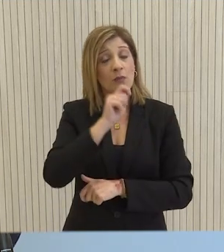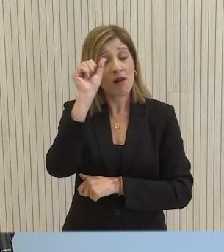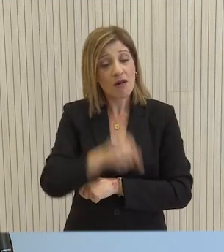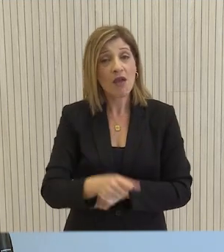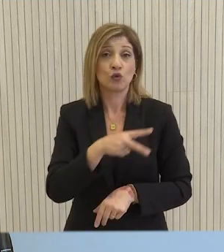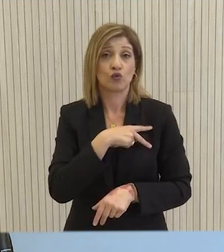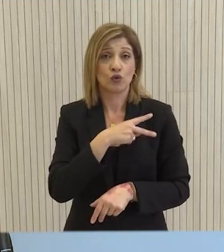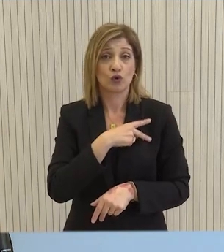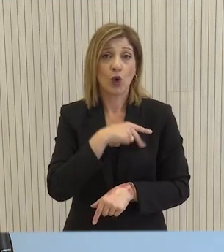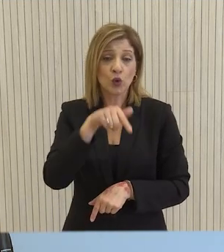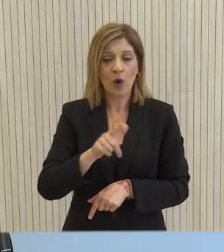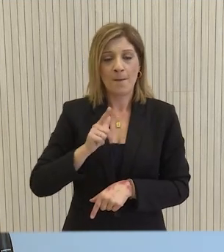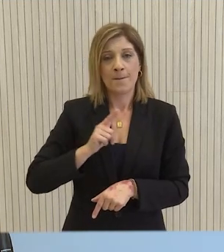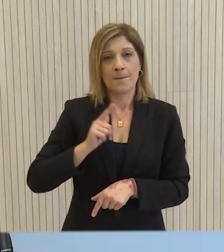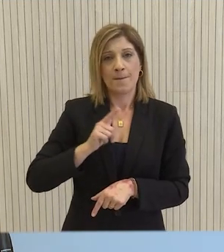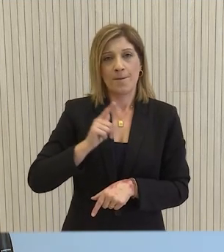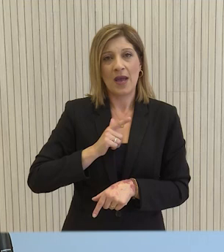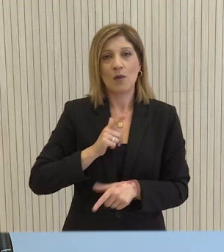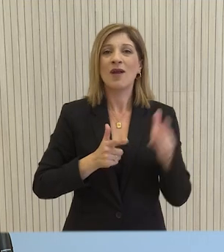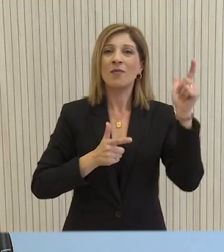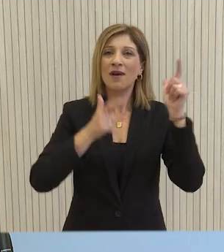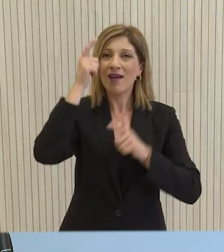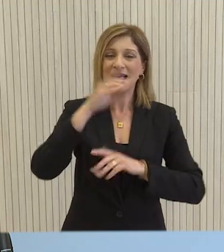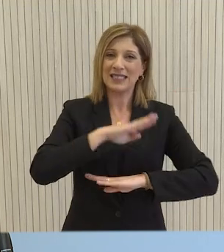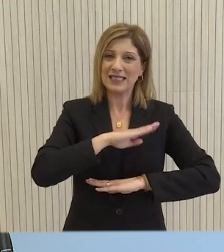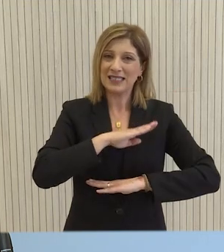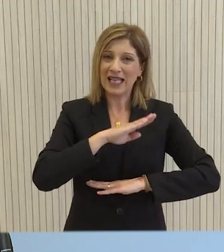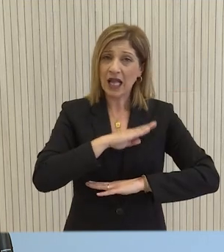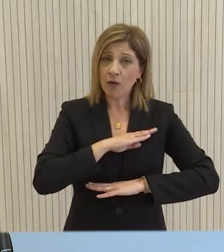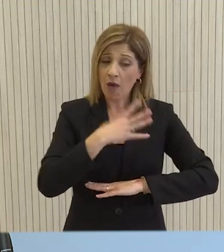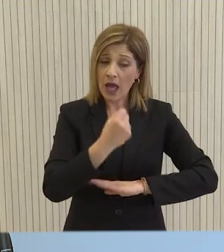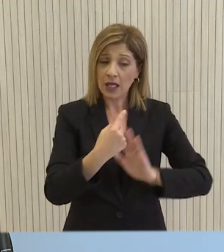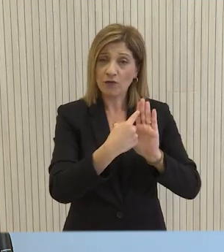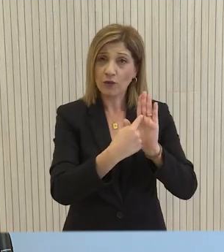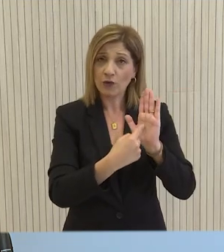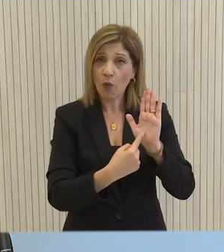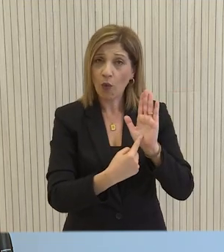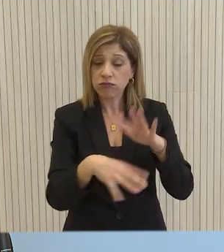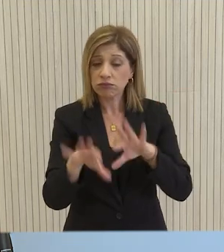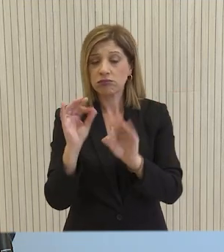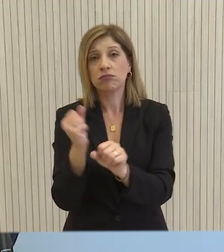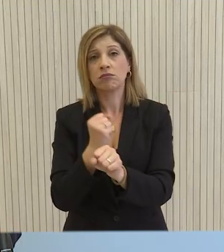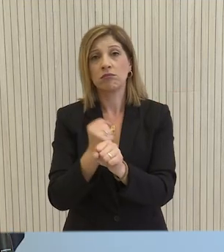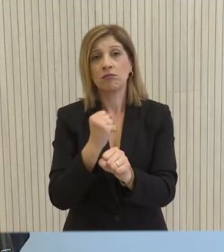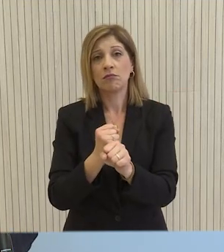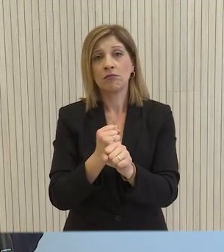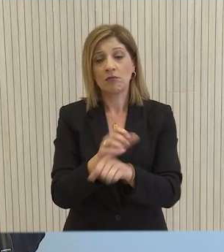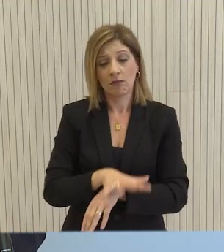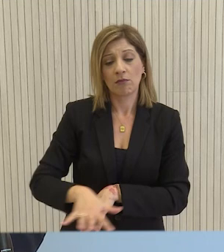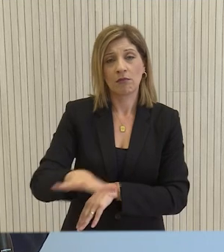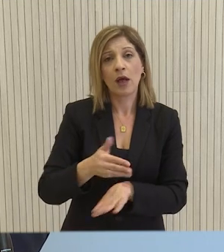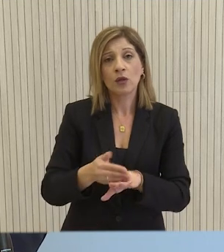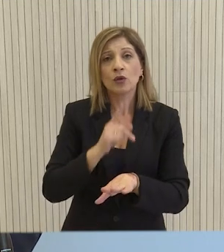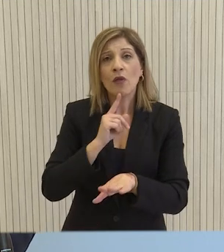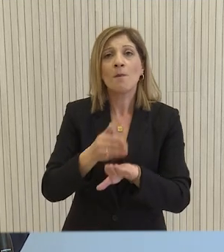τον Άγιο Δημήτριο, αναμένουμε από την ειρηνευτική δύναμη, σύμφωνα με τους όρους εντολής της, να αποκαταστήσει το καθεστώς όπως ήταν